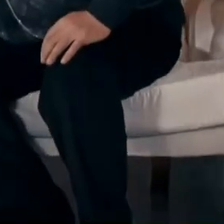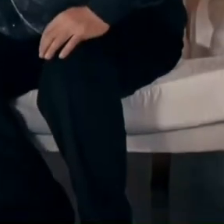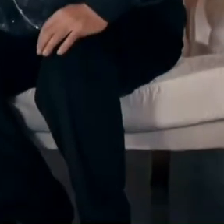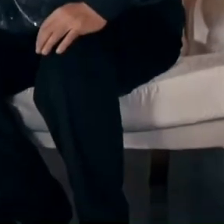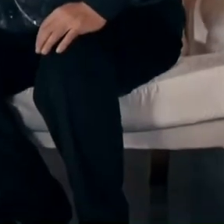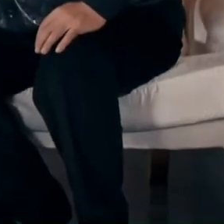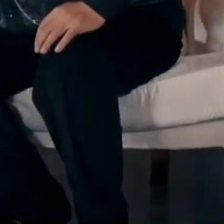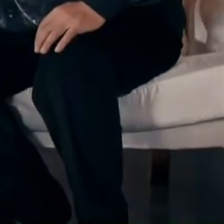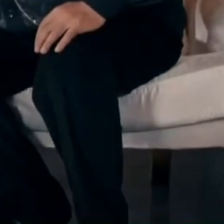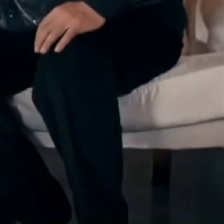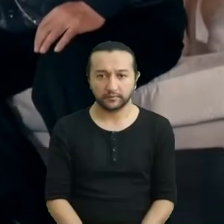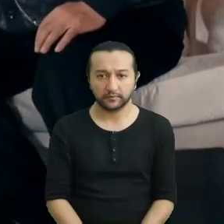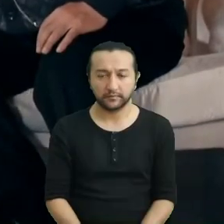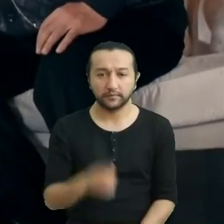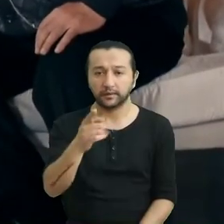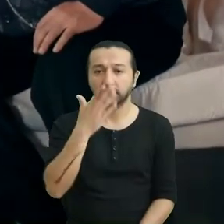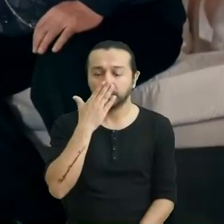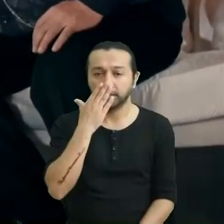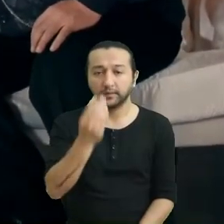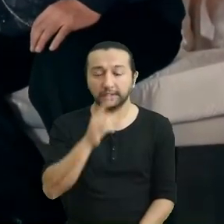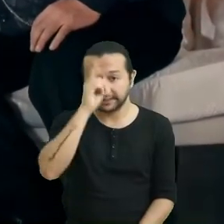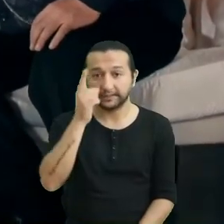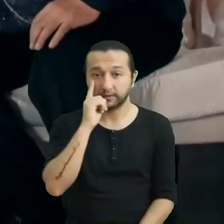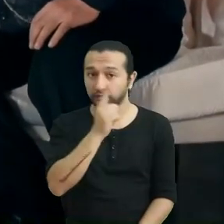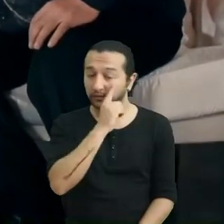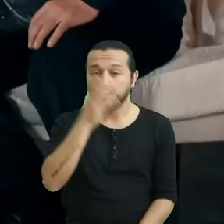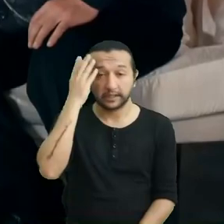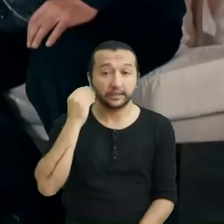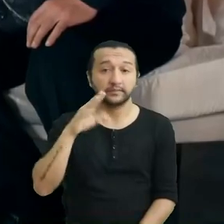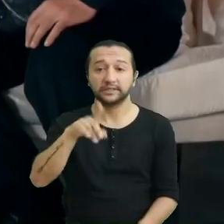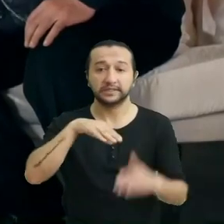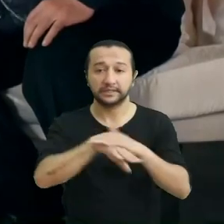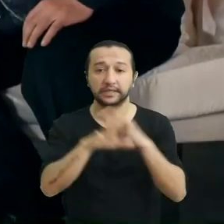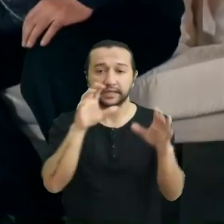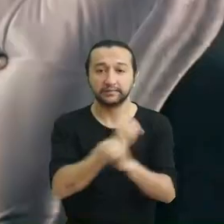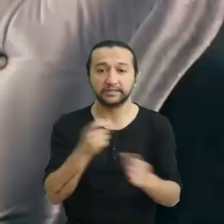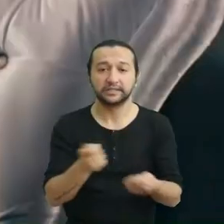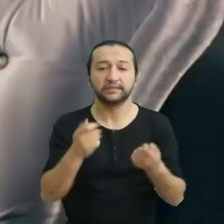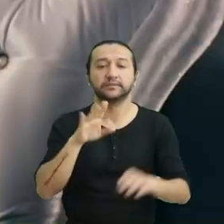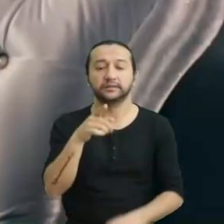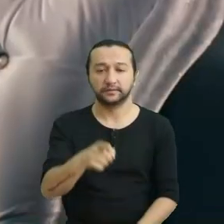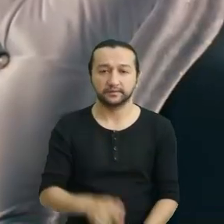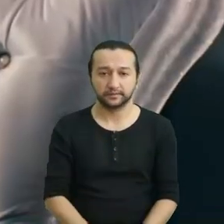Berjere oturdu. Endişe sadece gözlerden anlaşılmaz. Saklamaya çalışma.